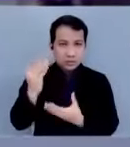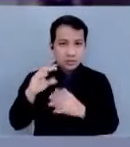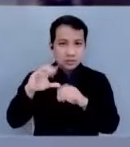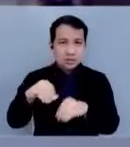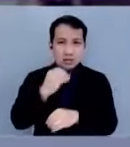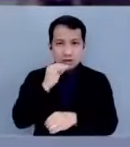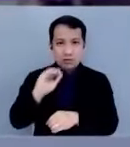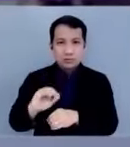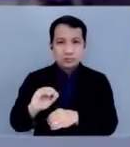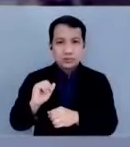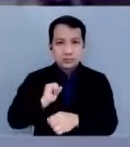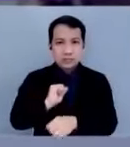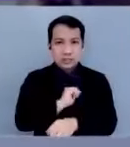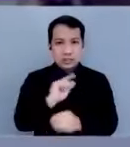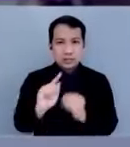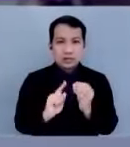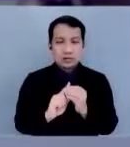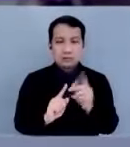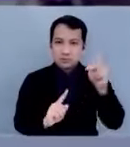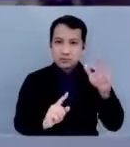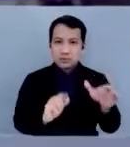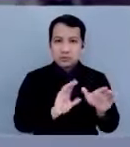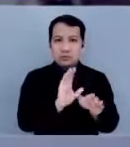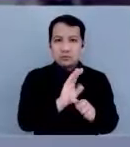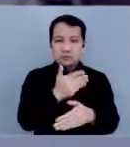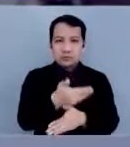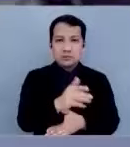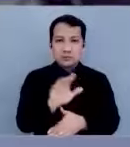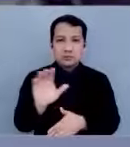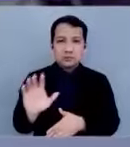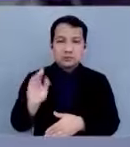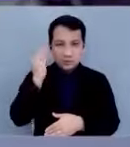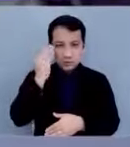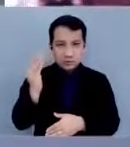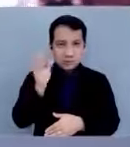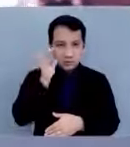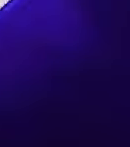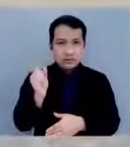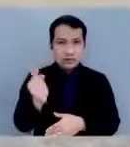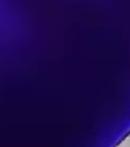Senado laban sa Pastor. Nasa frontline ng balitang yan, si Camille Samonte.